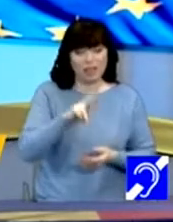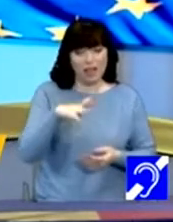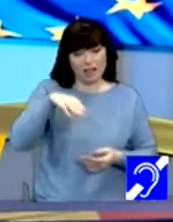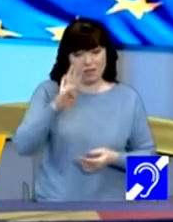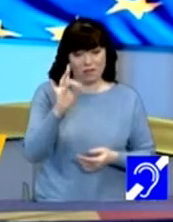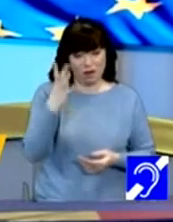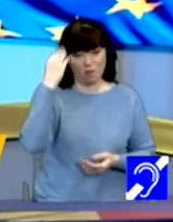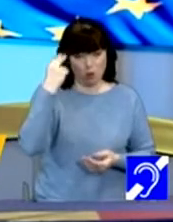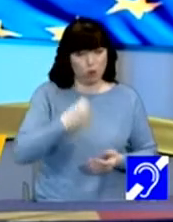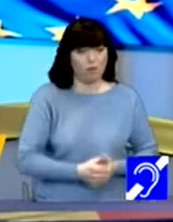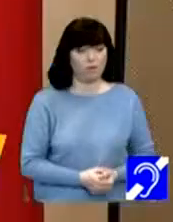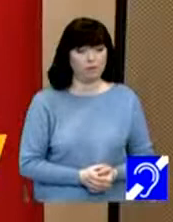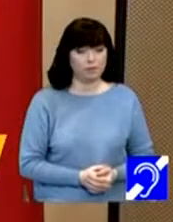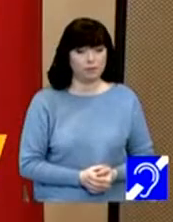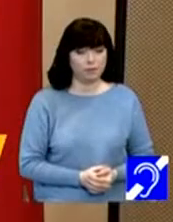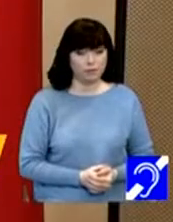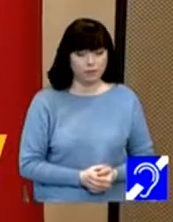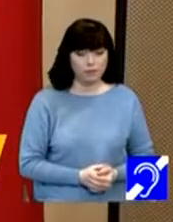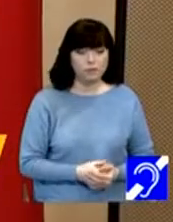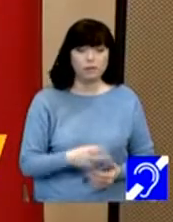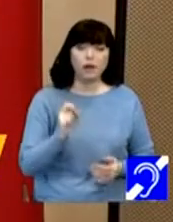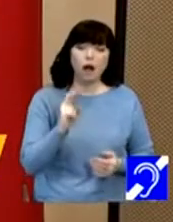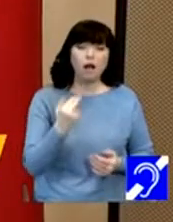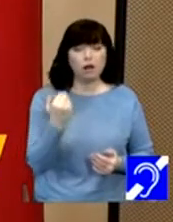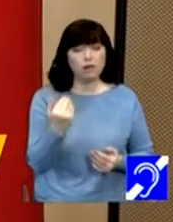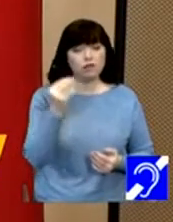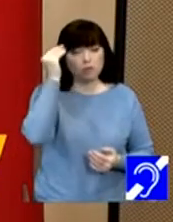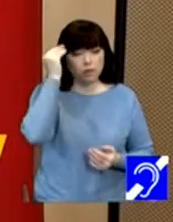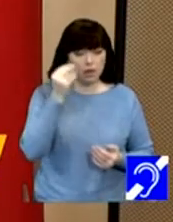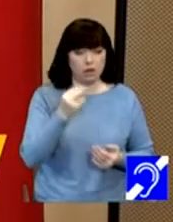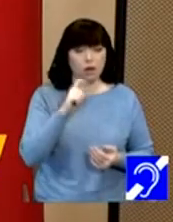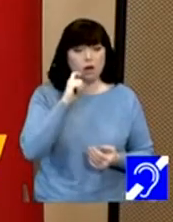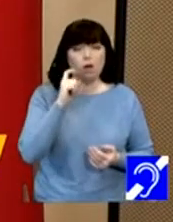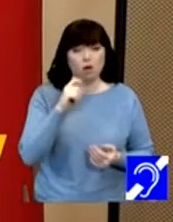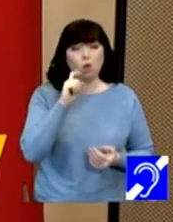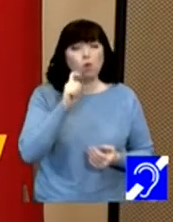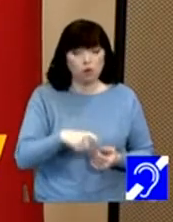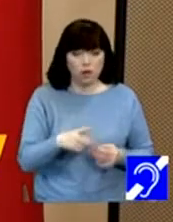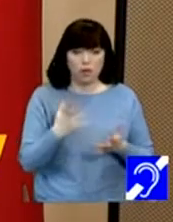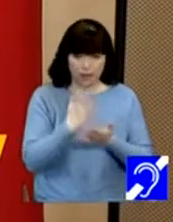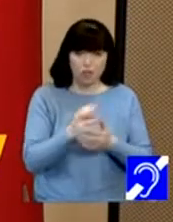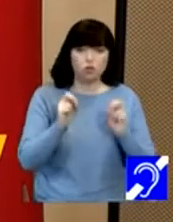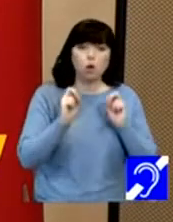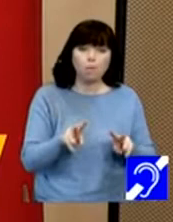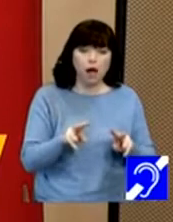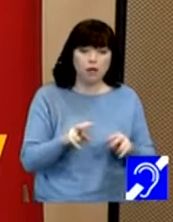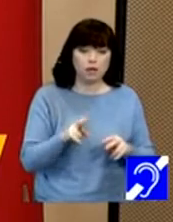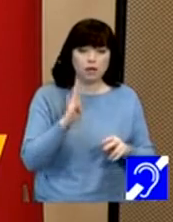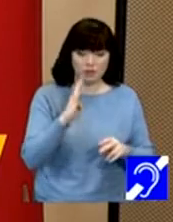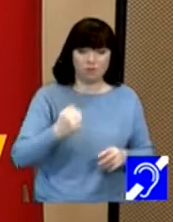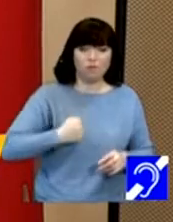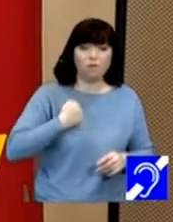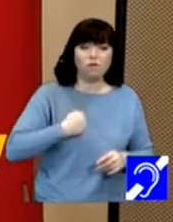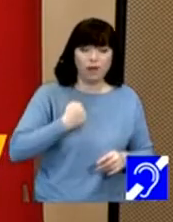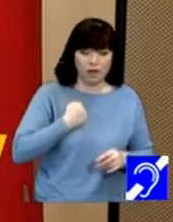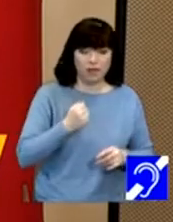TVR Moldova. În ce măsură vede astăzi Ucraina un pericol în armata de